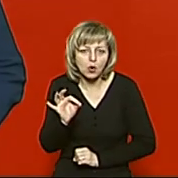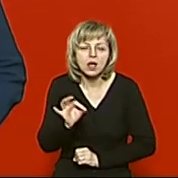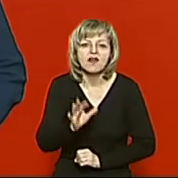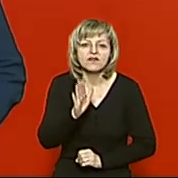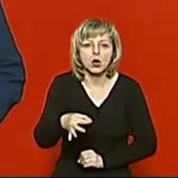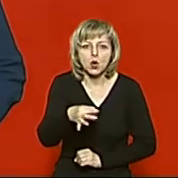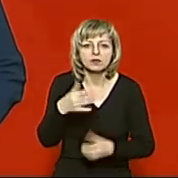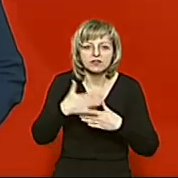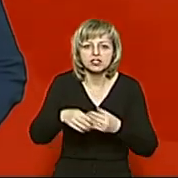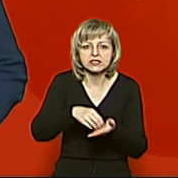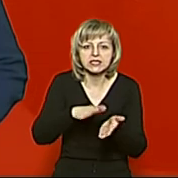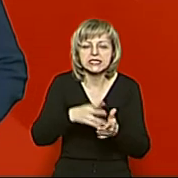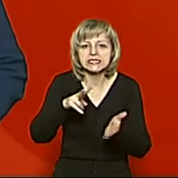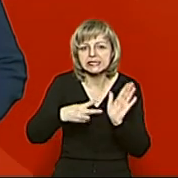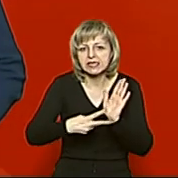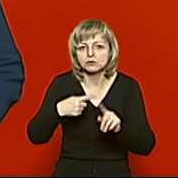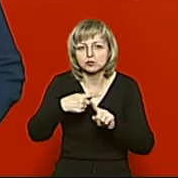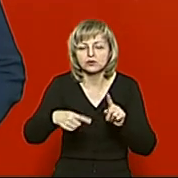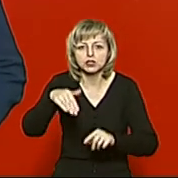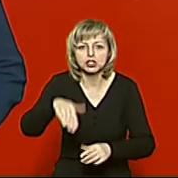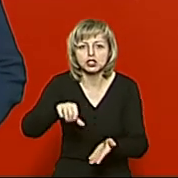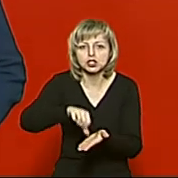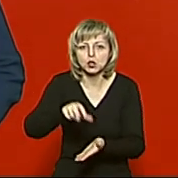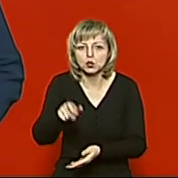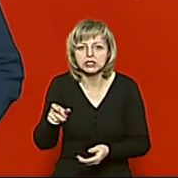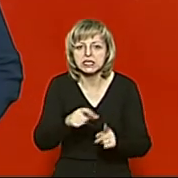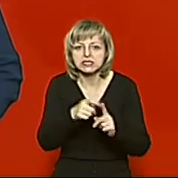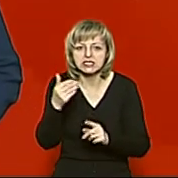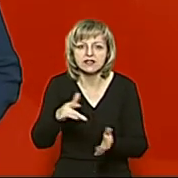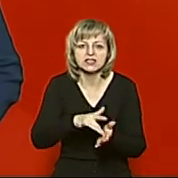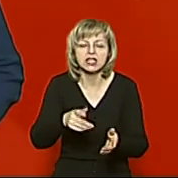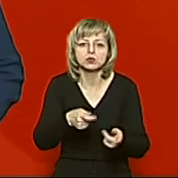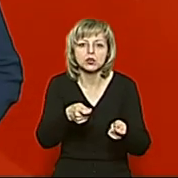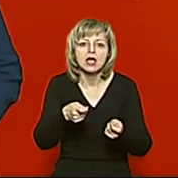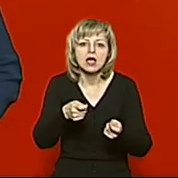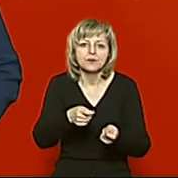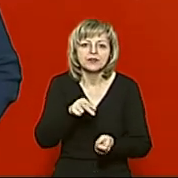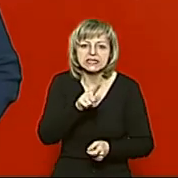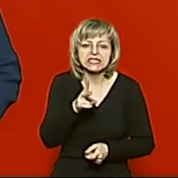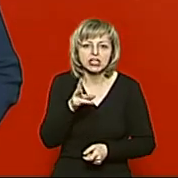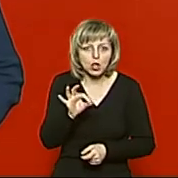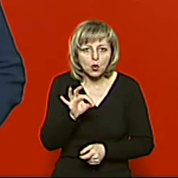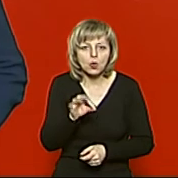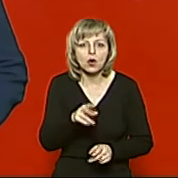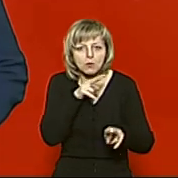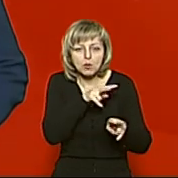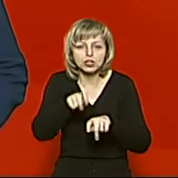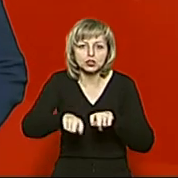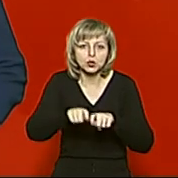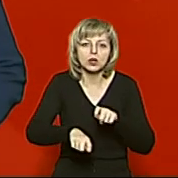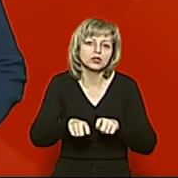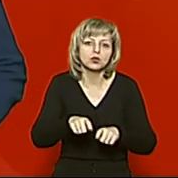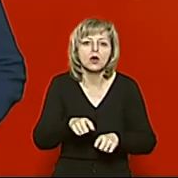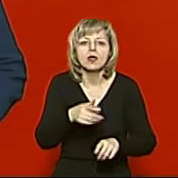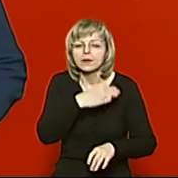в області зареєструвалися 7,5 тисяч учасників. Зі слів завідувачки Центру ЗНО та моніторингових досліджень Алли Корнейко,